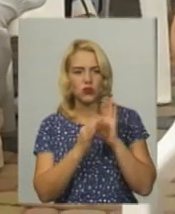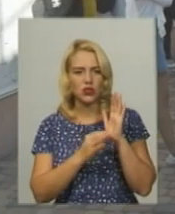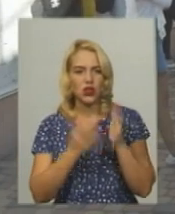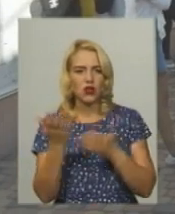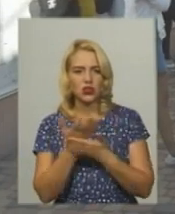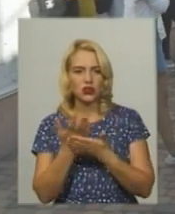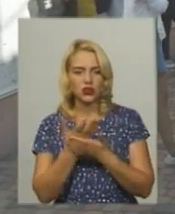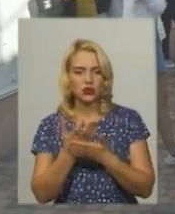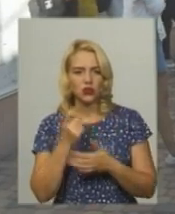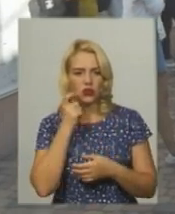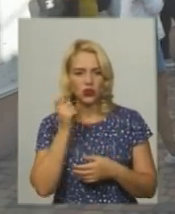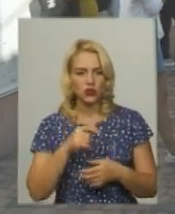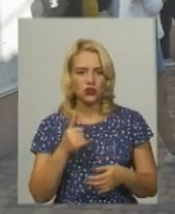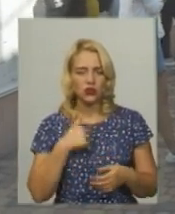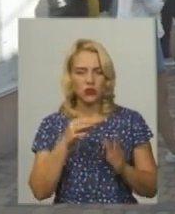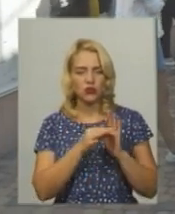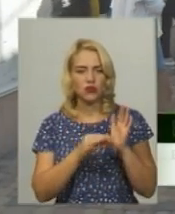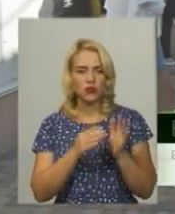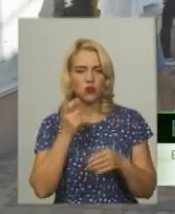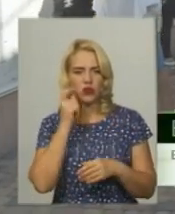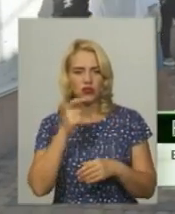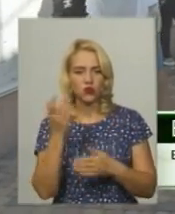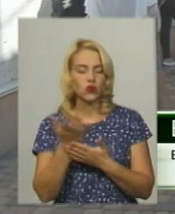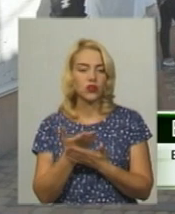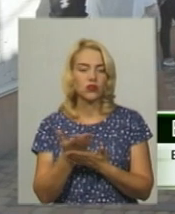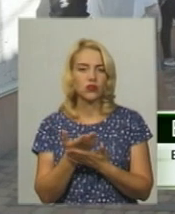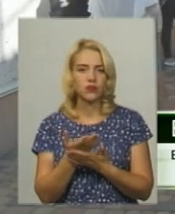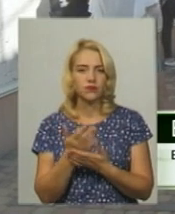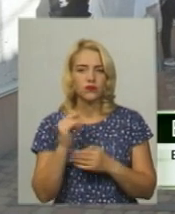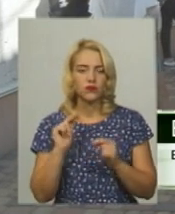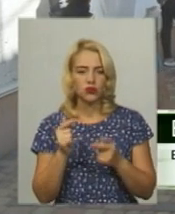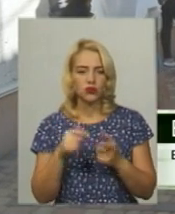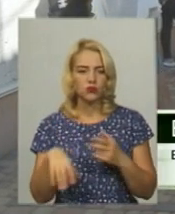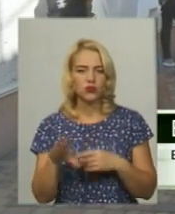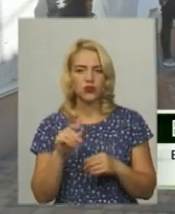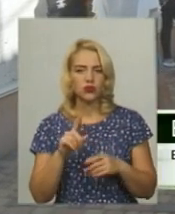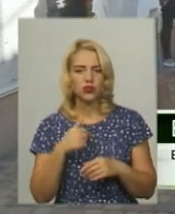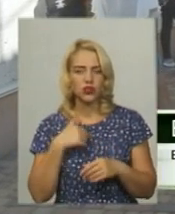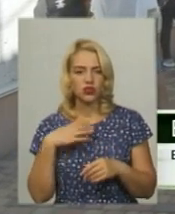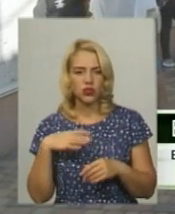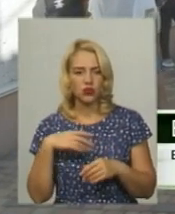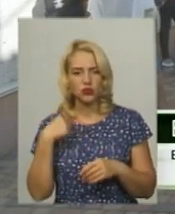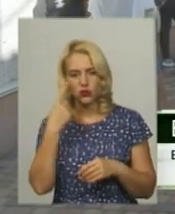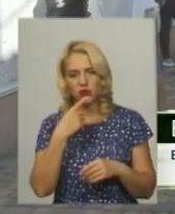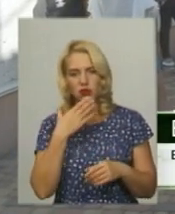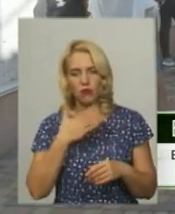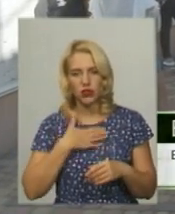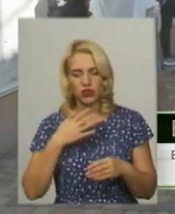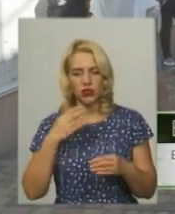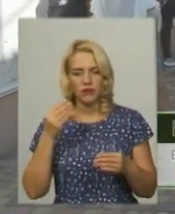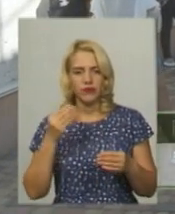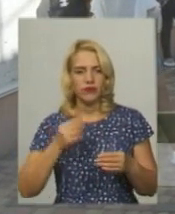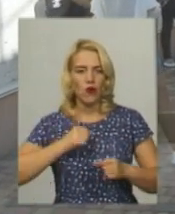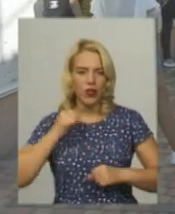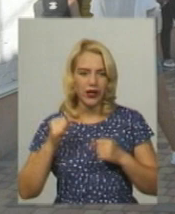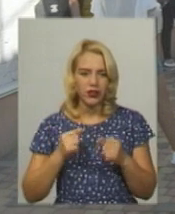кінематографу. Як поціновувачу кіно, і, зокрема, українського кіно, тому все, що я чекаю особисто, і мої однодумці, мої